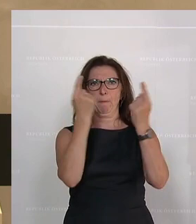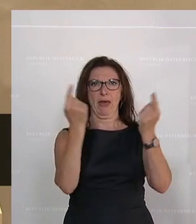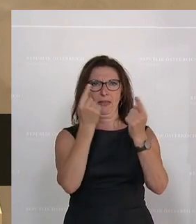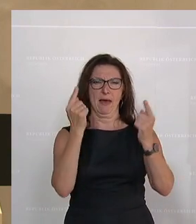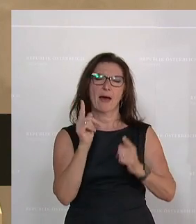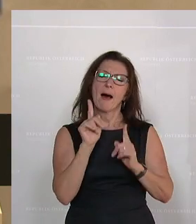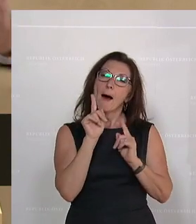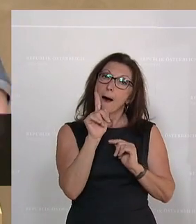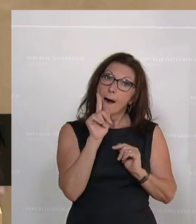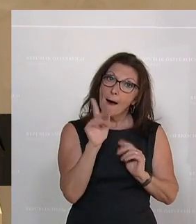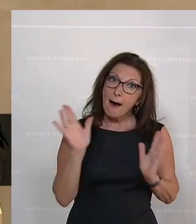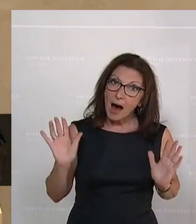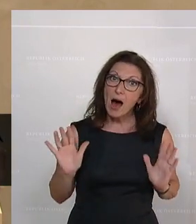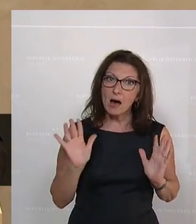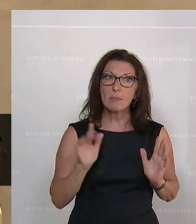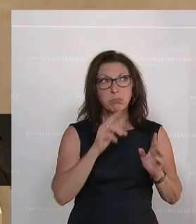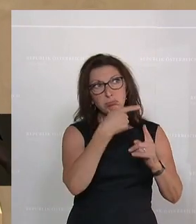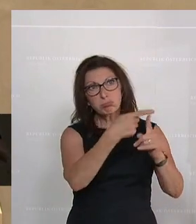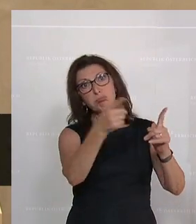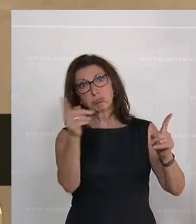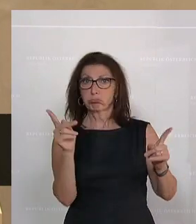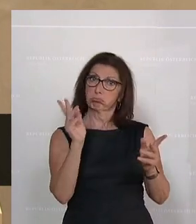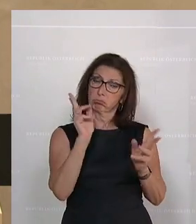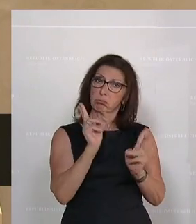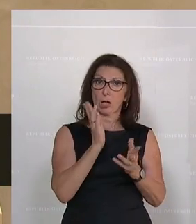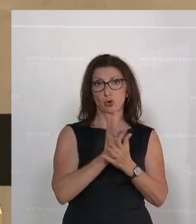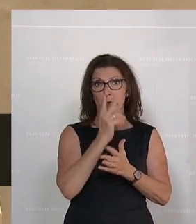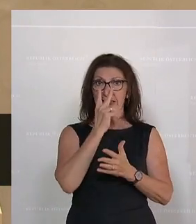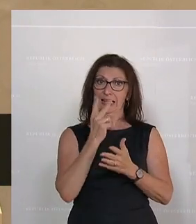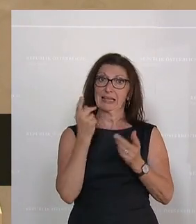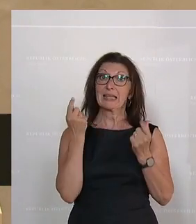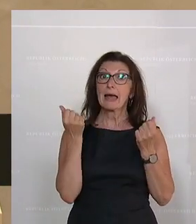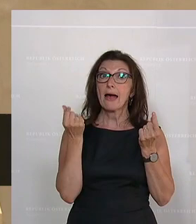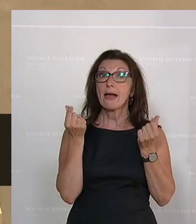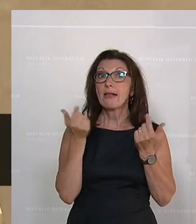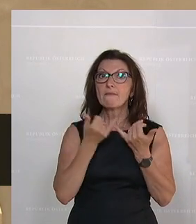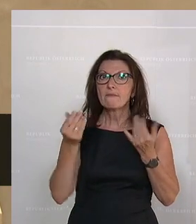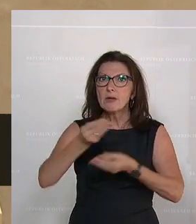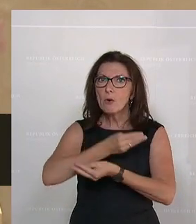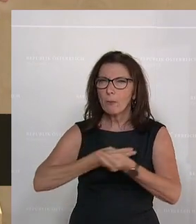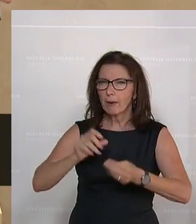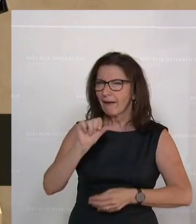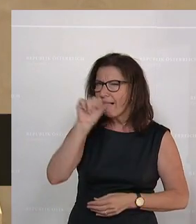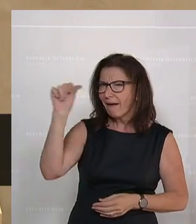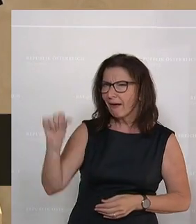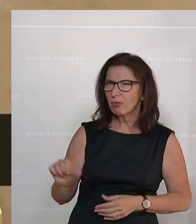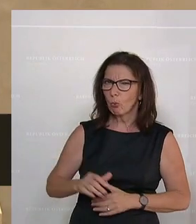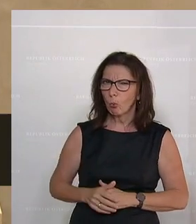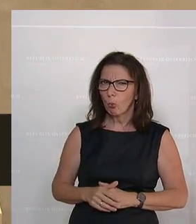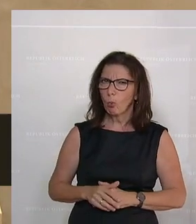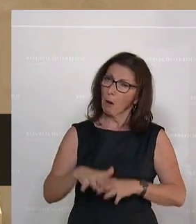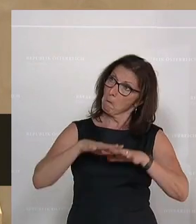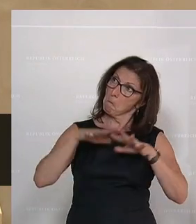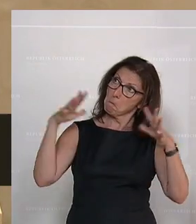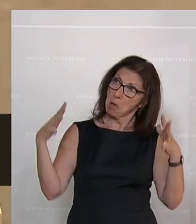man schon sehen kann als wählerin und als wähler ist wie mit dem geld umgegangen wird nicht diese agentur hat ein volumen von